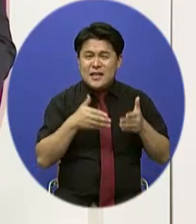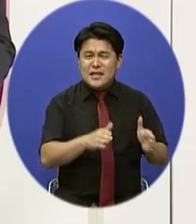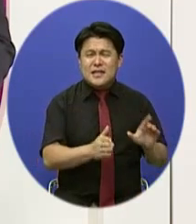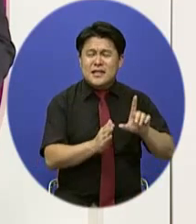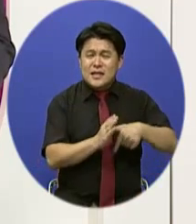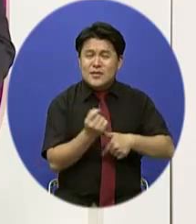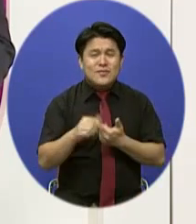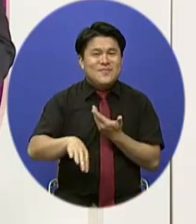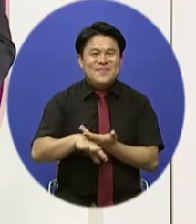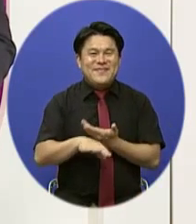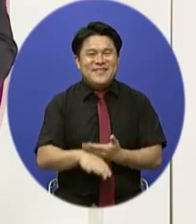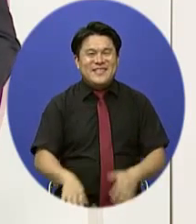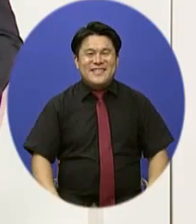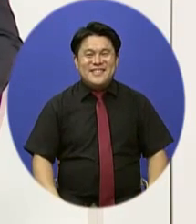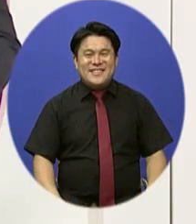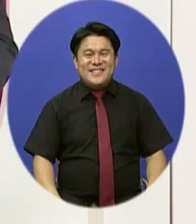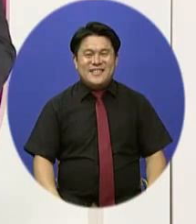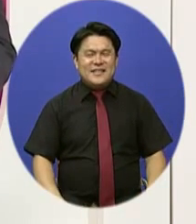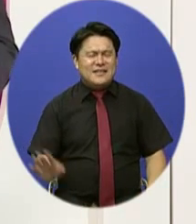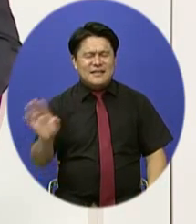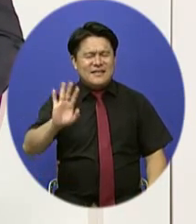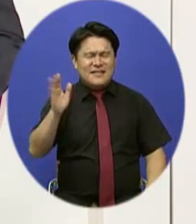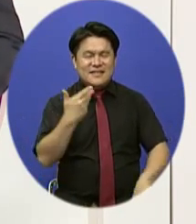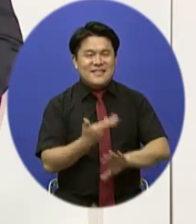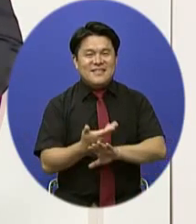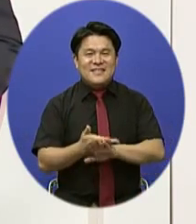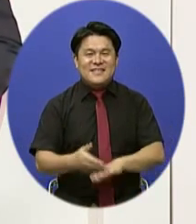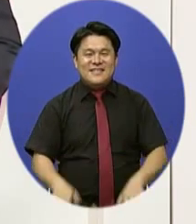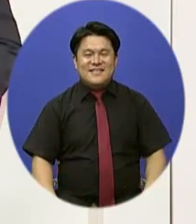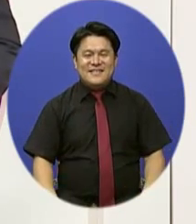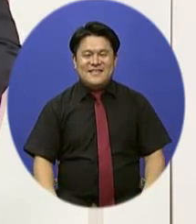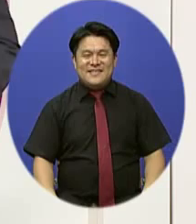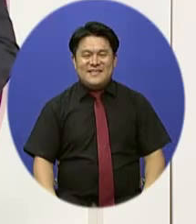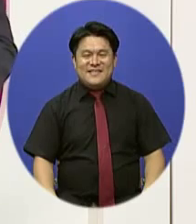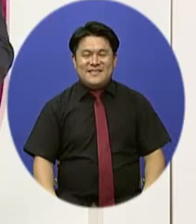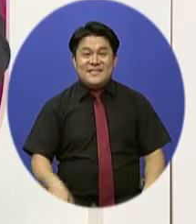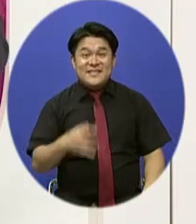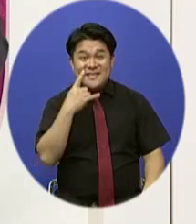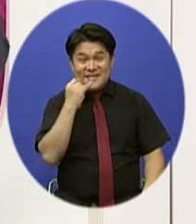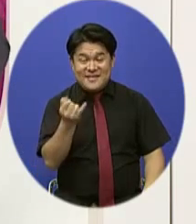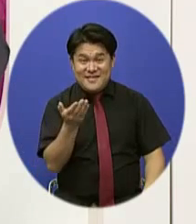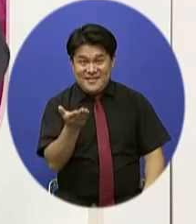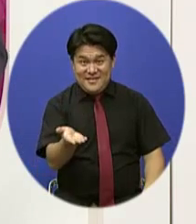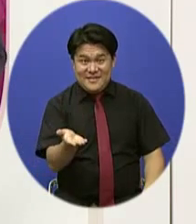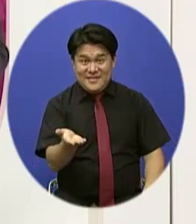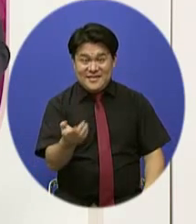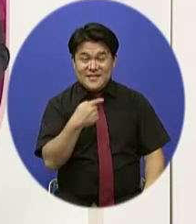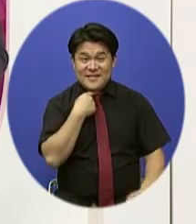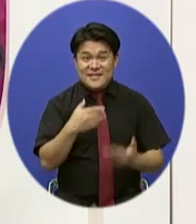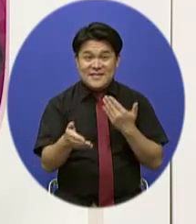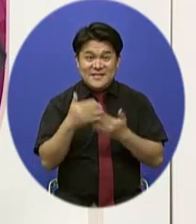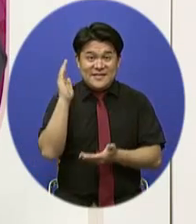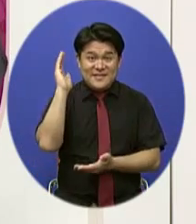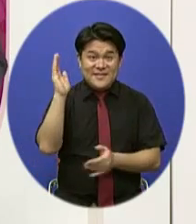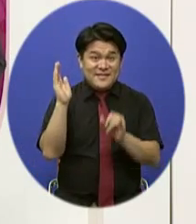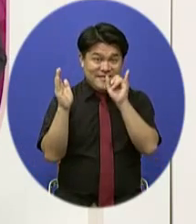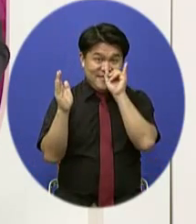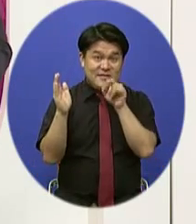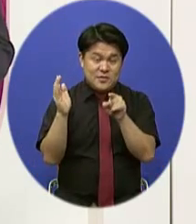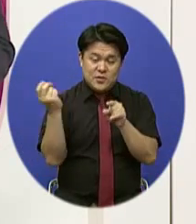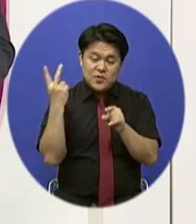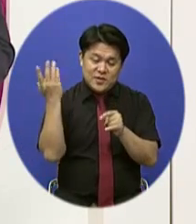그거하고는 아우 하늘과 땅이에요 기분이. 자, 어머님만의 경험담이시고 경험이